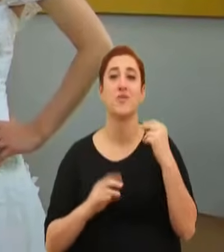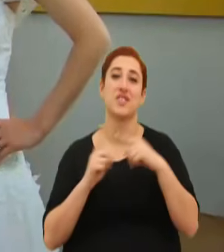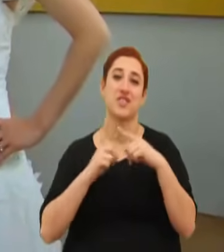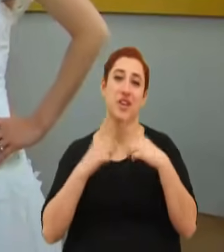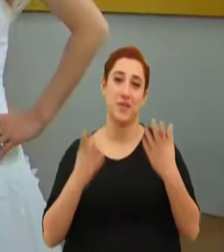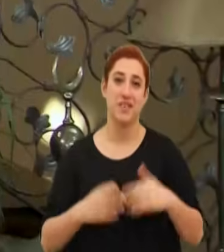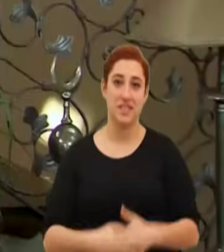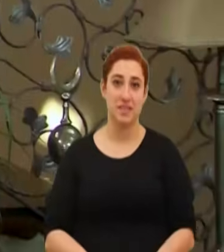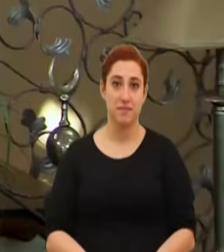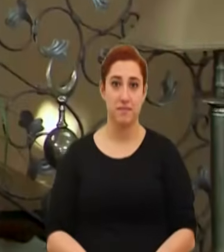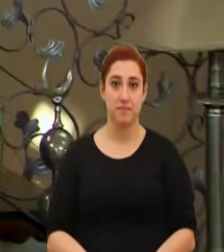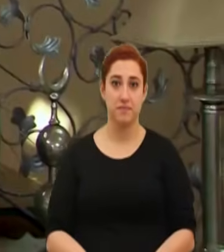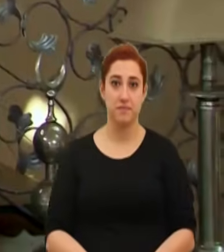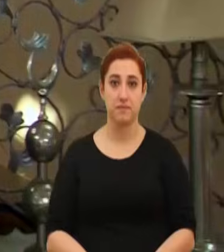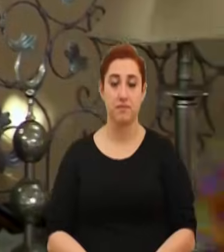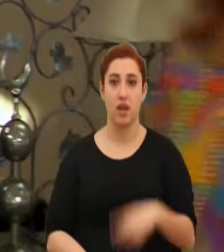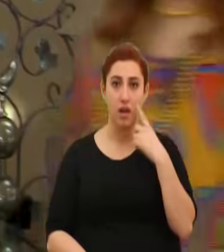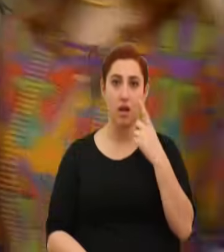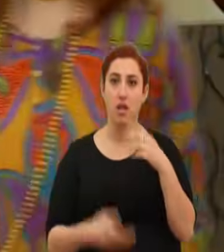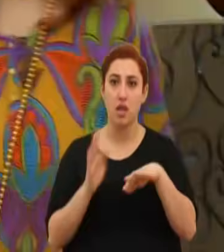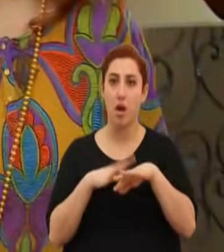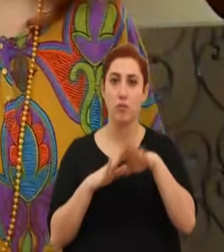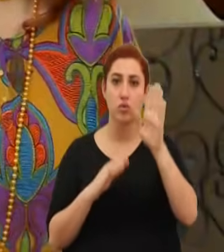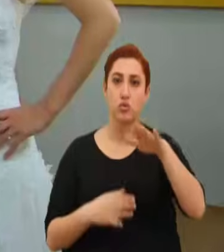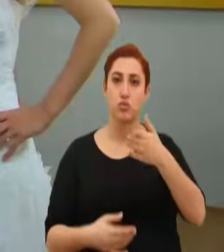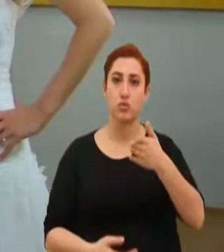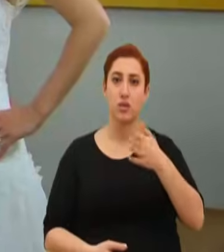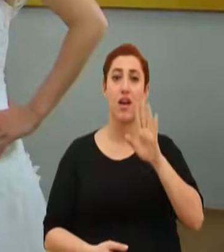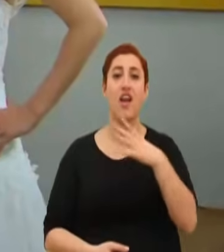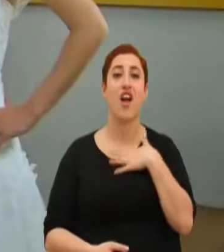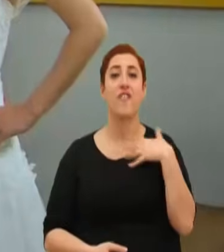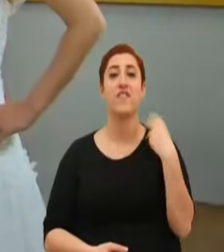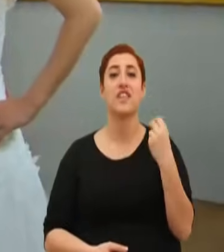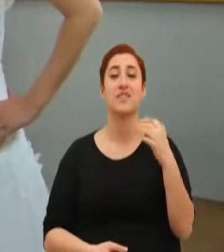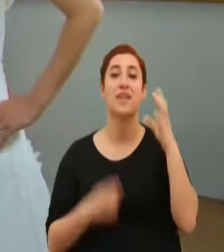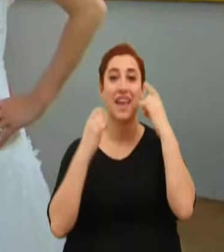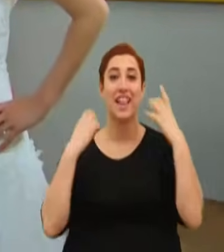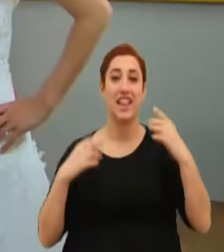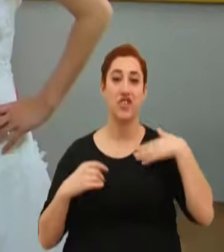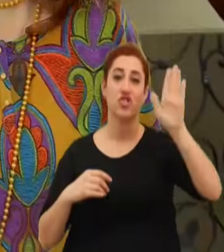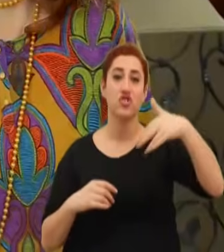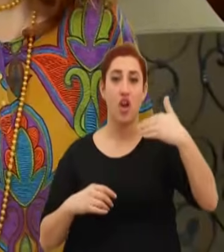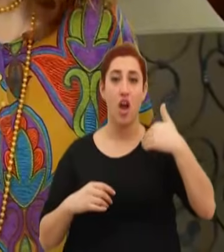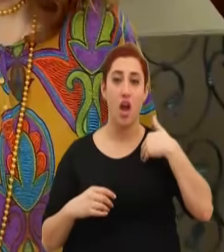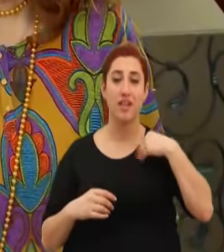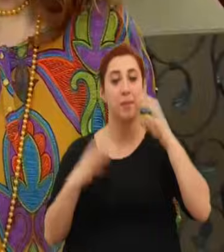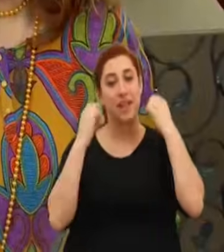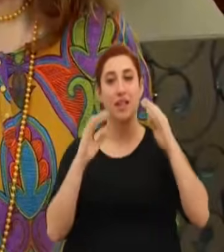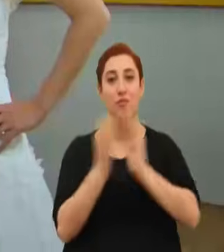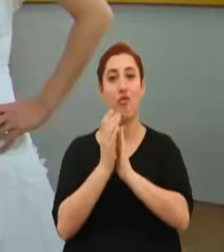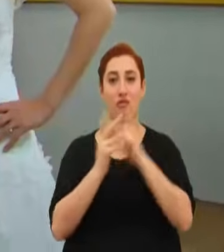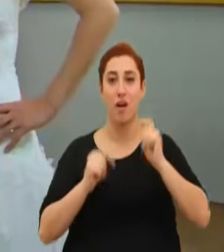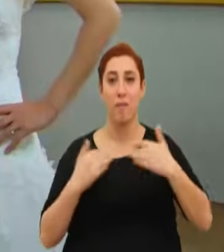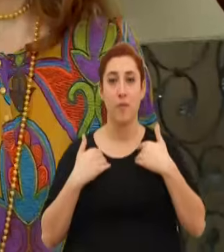çok teşekkür ederim. Aa, ne yapıyorsunuz siz burada? Hay anişkocuğum, gelinlikçimi çağırttım. Gelinlik